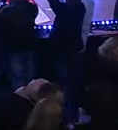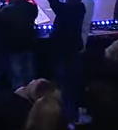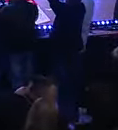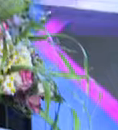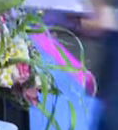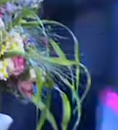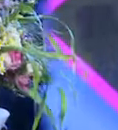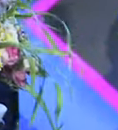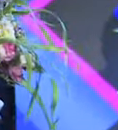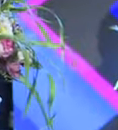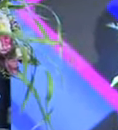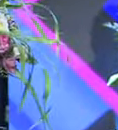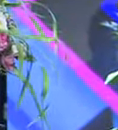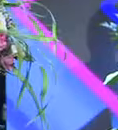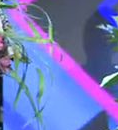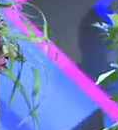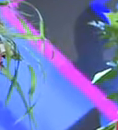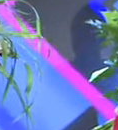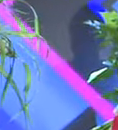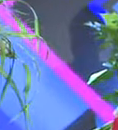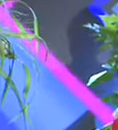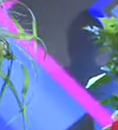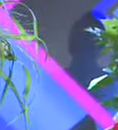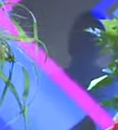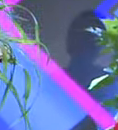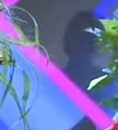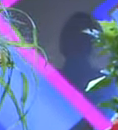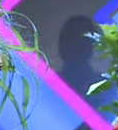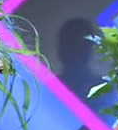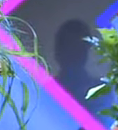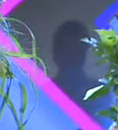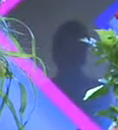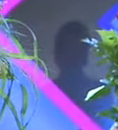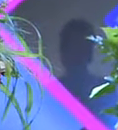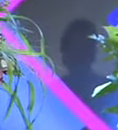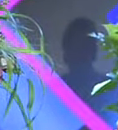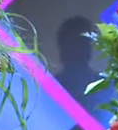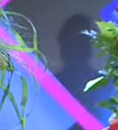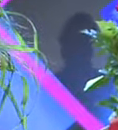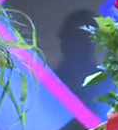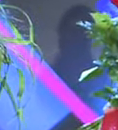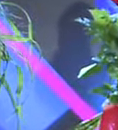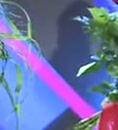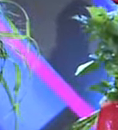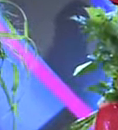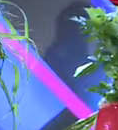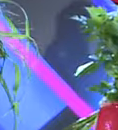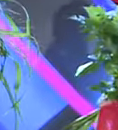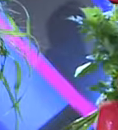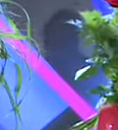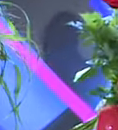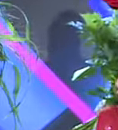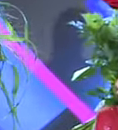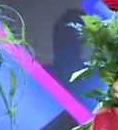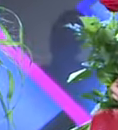Dziękujemy bardzo gorąco. No i oczywiście zapraszamy na kolejną edycję Miss Polski, a w przyszłym roku na Miss Świata 2017. Dziękujemy